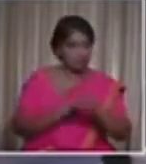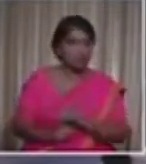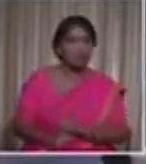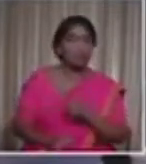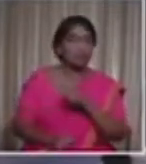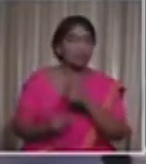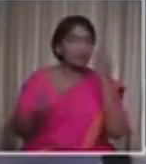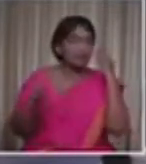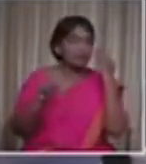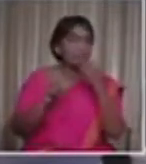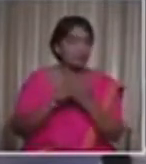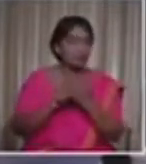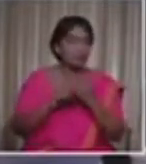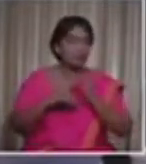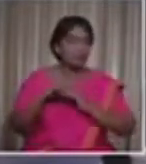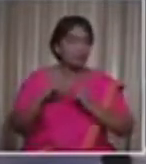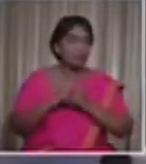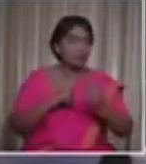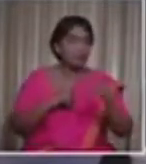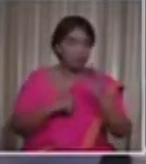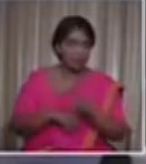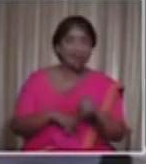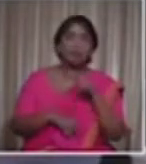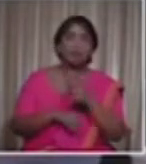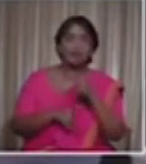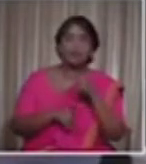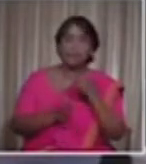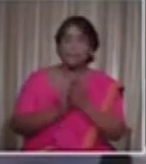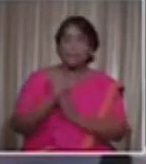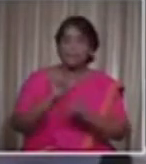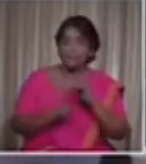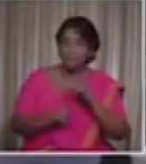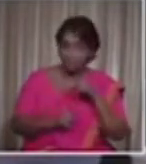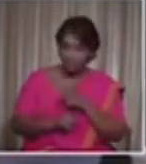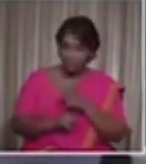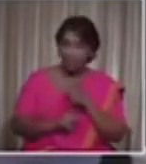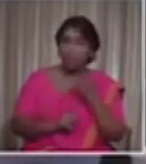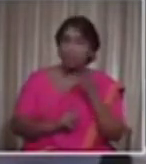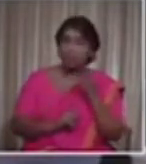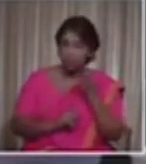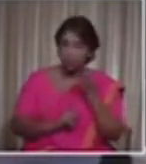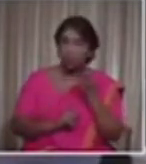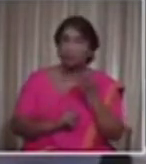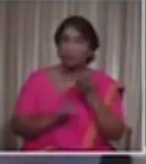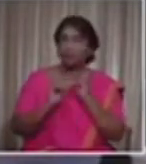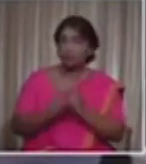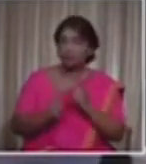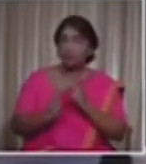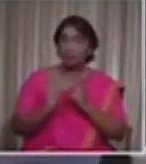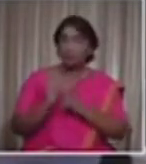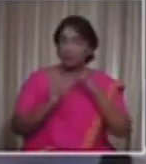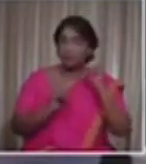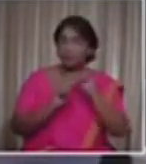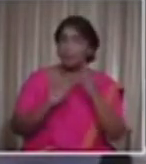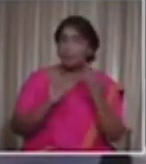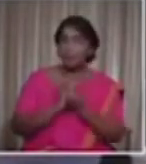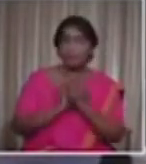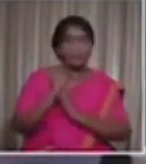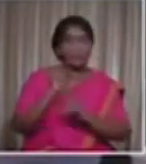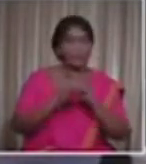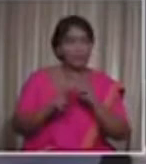ඊට අදාළව අවශ්‍ය පියවර ගන්න කියලා ධීවර අමාත්‍යාංශයේ මුදල් ආර්ථික ස්ථායිකන හා ජාතික ප්‍රතිපත්ති